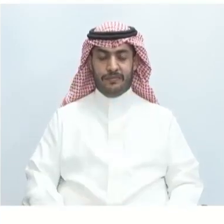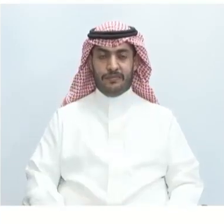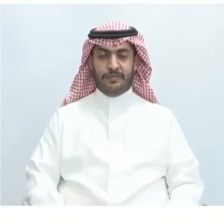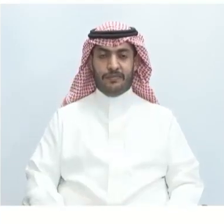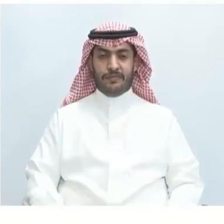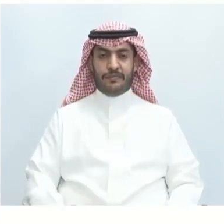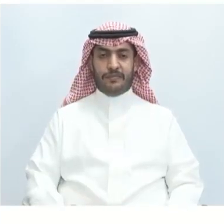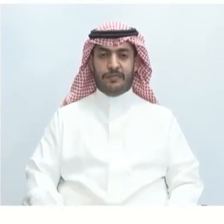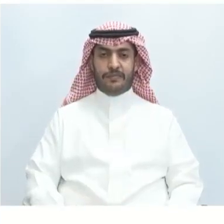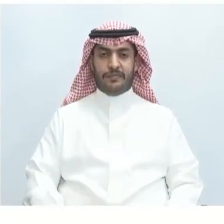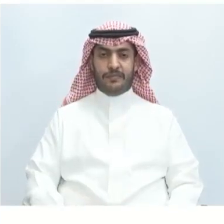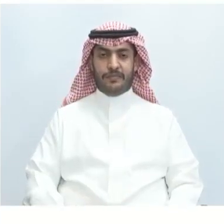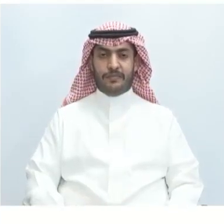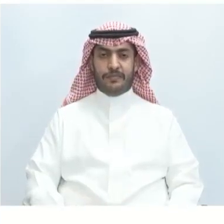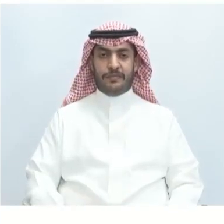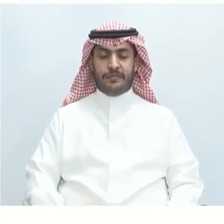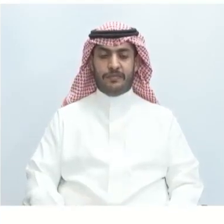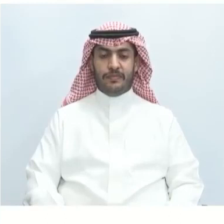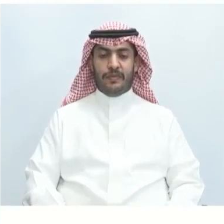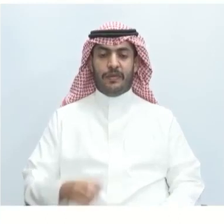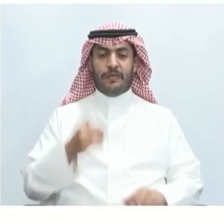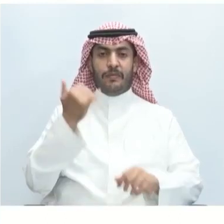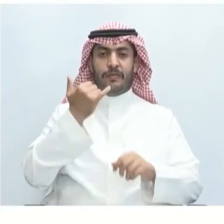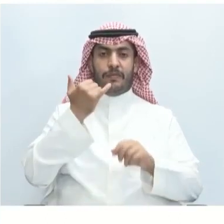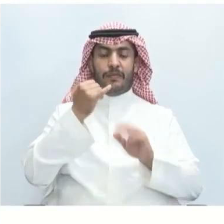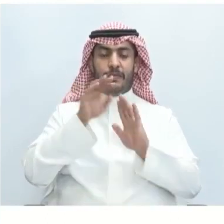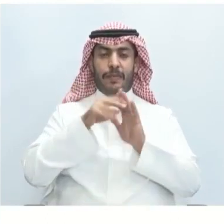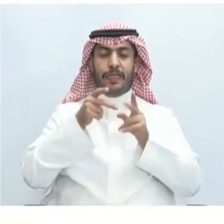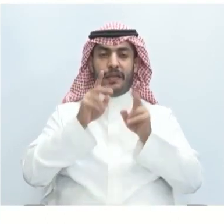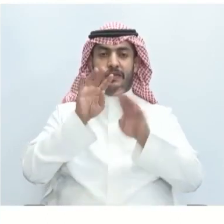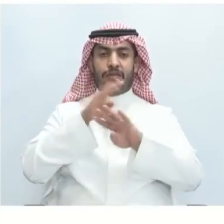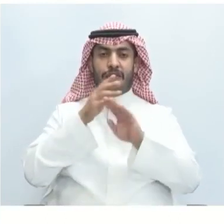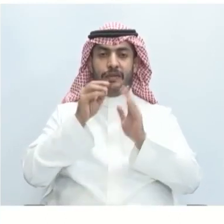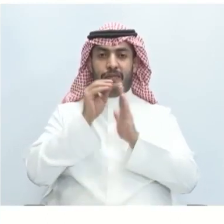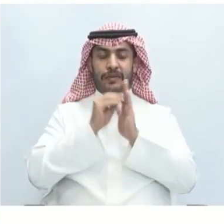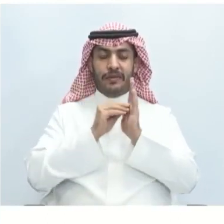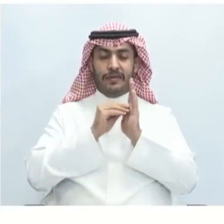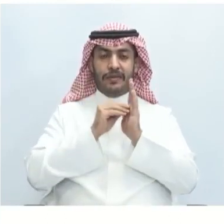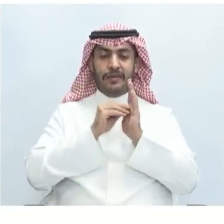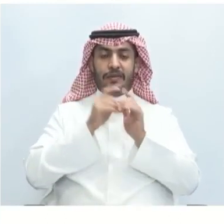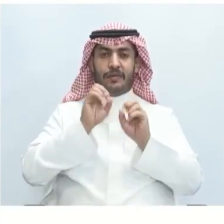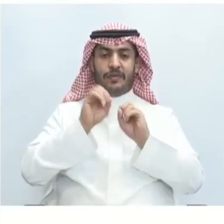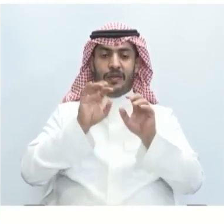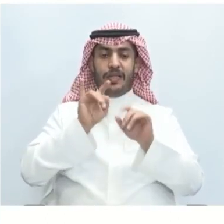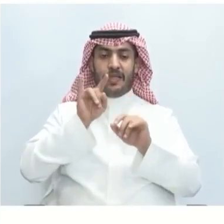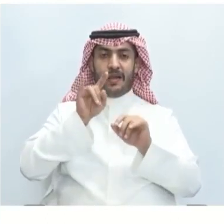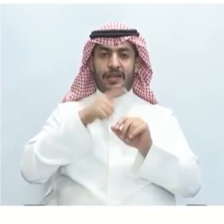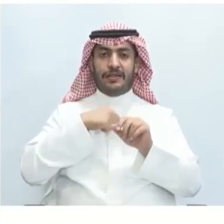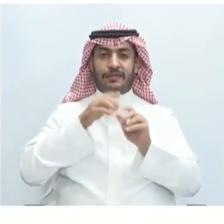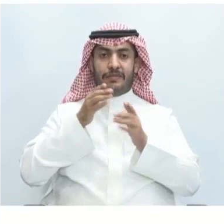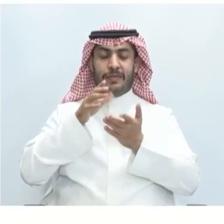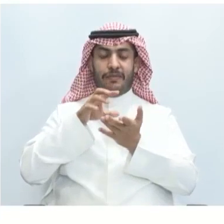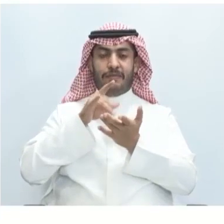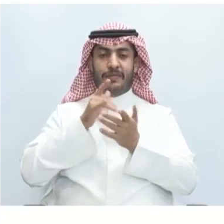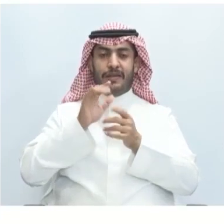هذا الكتاب مهامك اذا ستنشئ جدول بيانات وتوزع الطائرات على المسارات